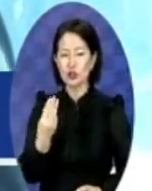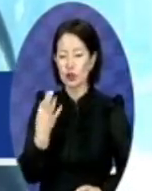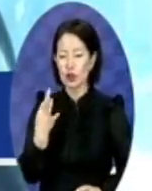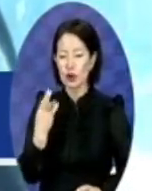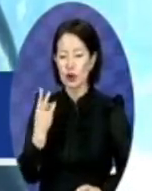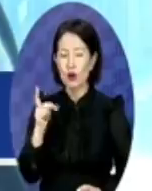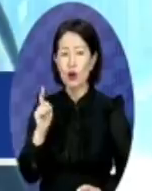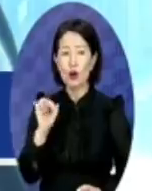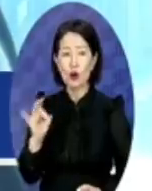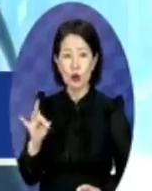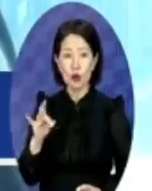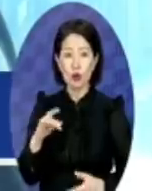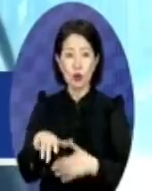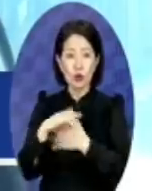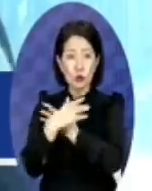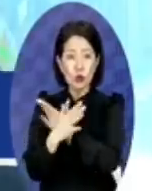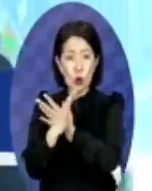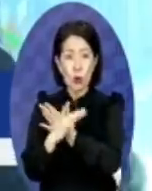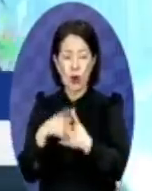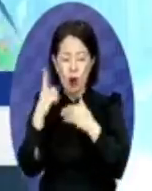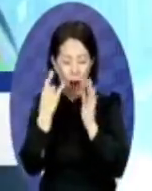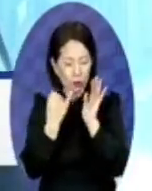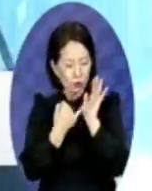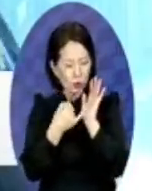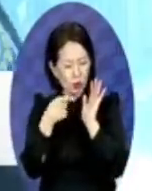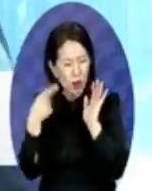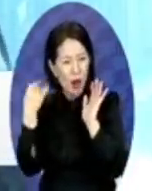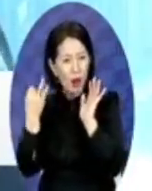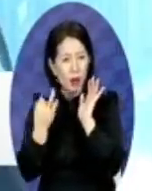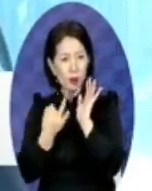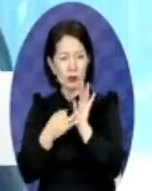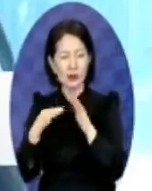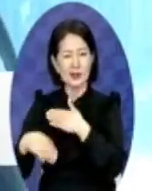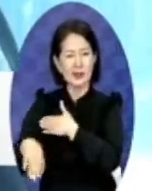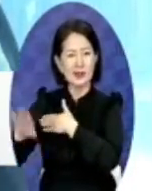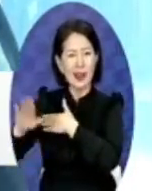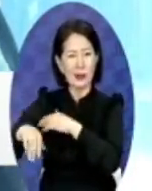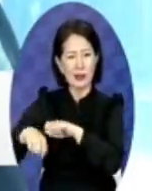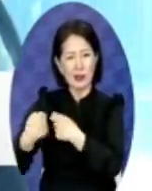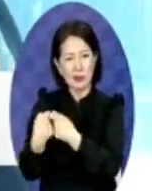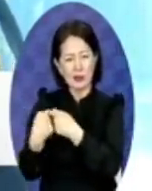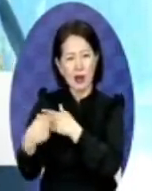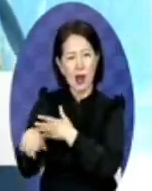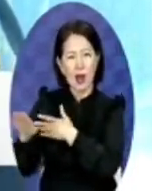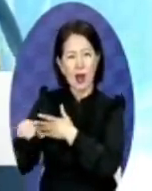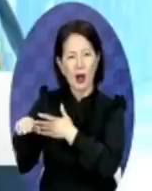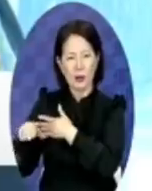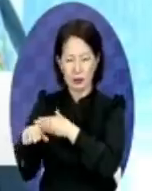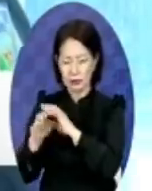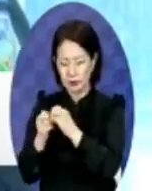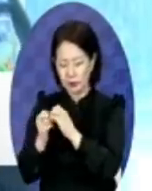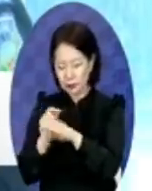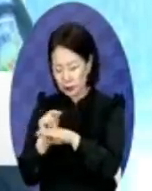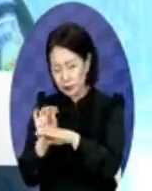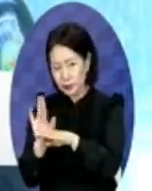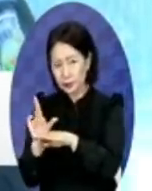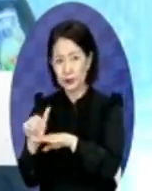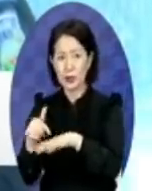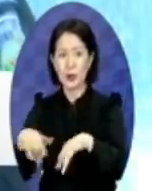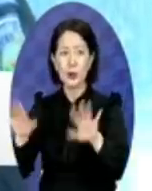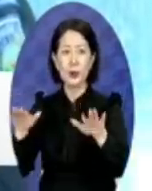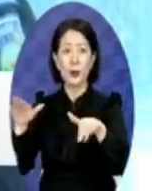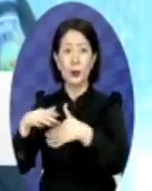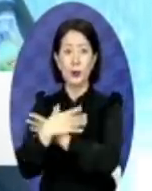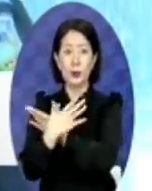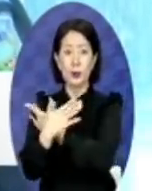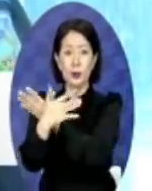16-аас 17 хоногийн хугацаанд нэг 70 чин ингээд гэмтцсэн байсан шонхор шүү асарчаж ингэж буцааж ус байгальд нь